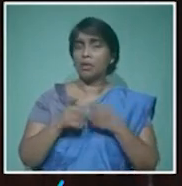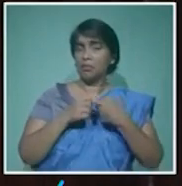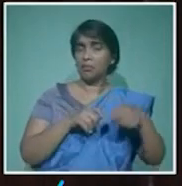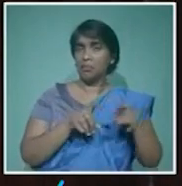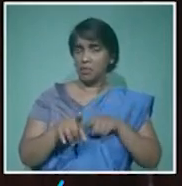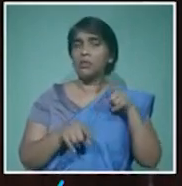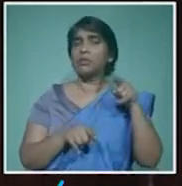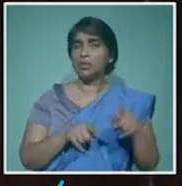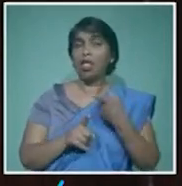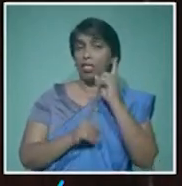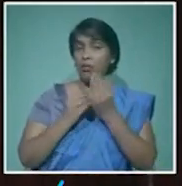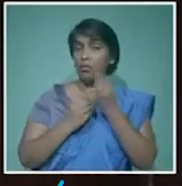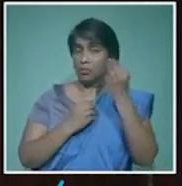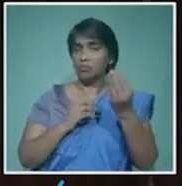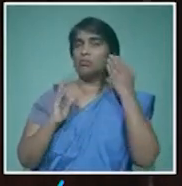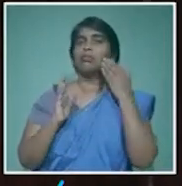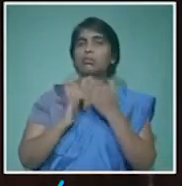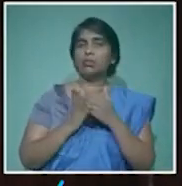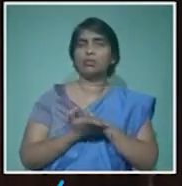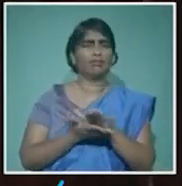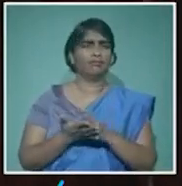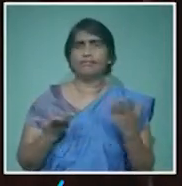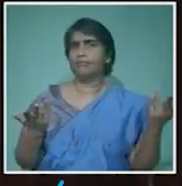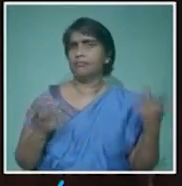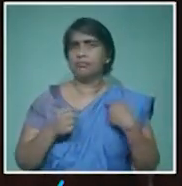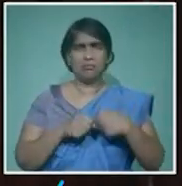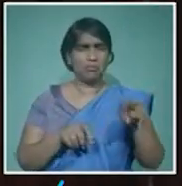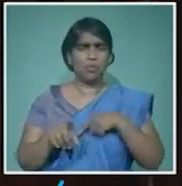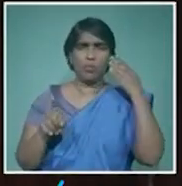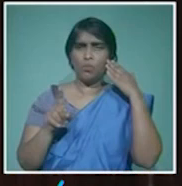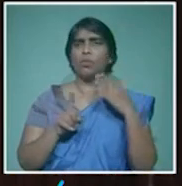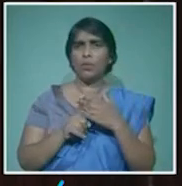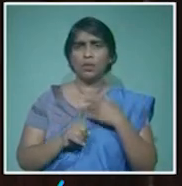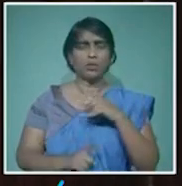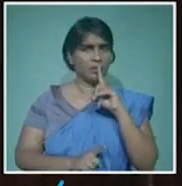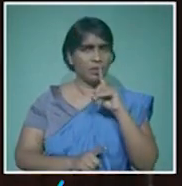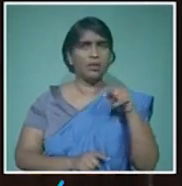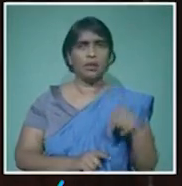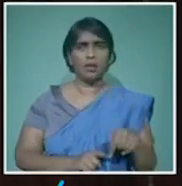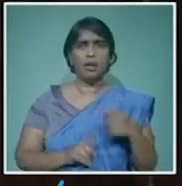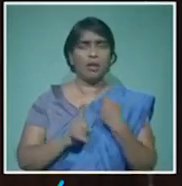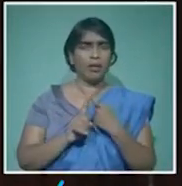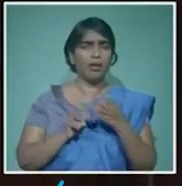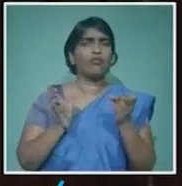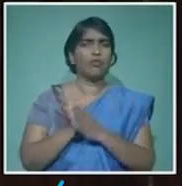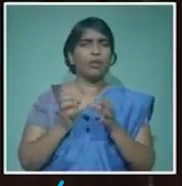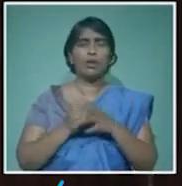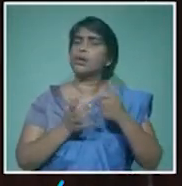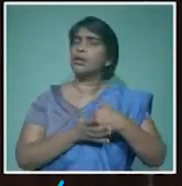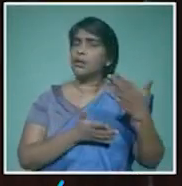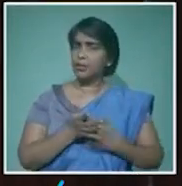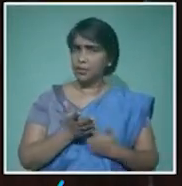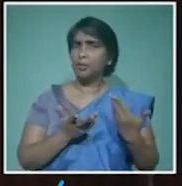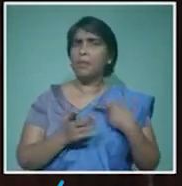මේවට මුල් වුණු අය පිළිබඳව දඬුවම් දෙන ආකාරය පිළිබඳවත් අපිට පැහැදීමක් නැහැ. මේවා පිළිබඳවත් මං ඉල්ලීමක් කරනවා. දැන් කරන්නාගොඩ කමිටුව දාලා වාර්තාව